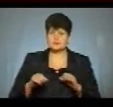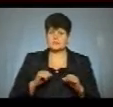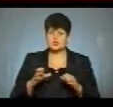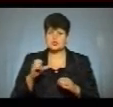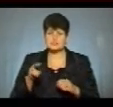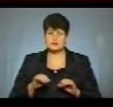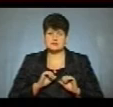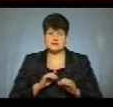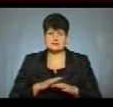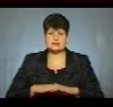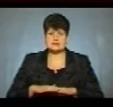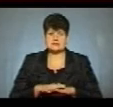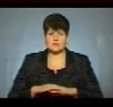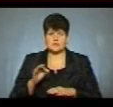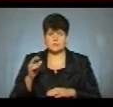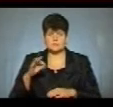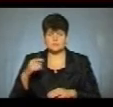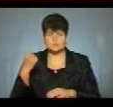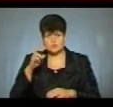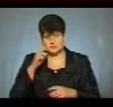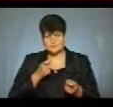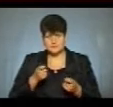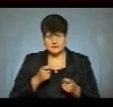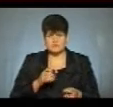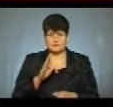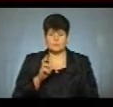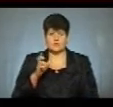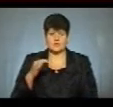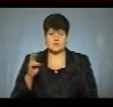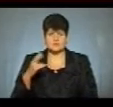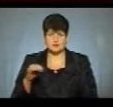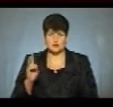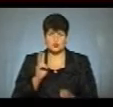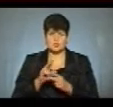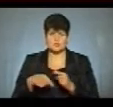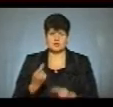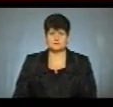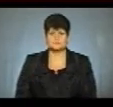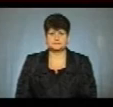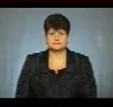Департаменту соціального захисту населення облдержадміністрації Вадимом Боярським. До зустрічі в ефірі.